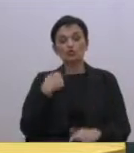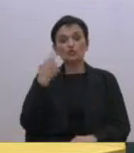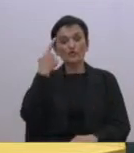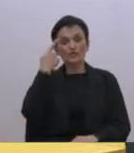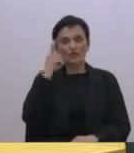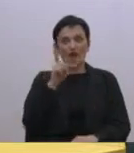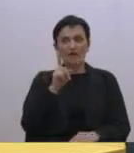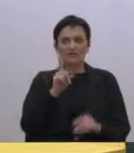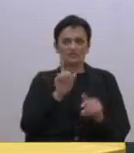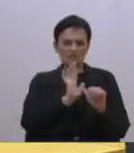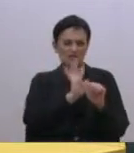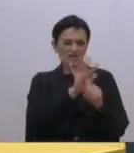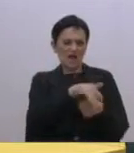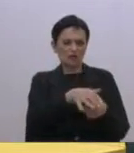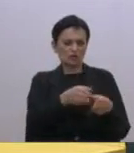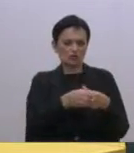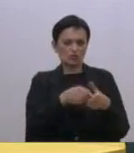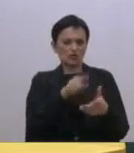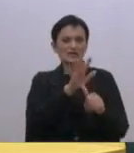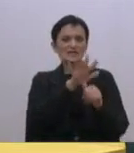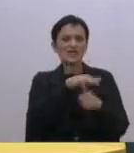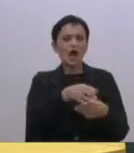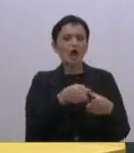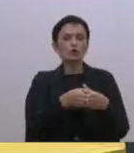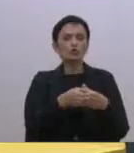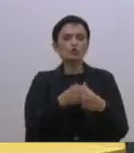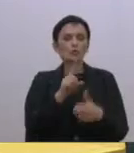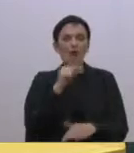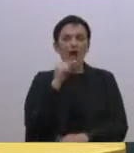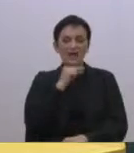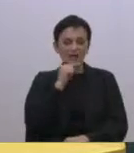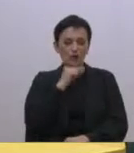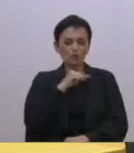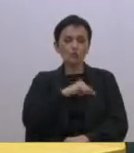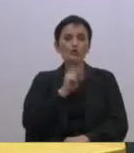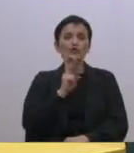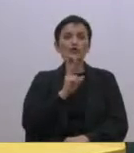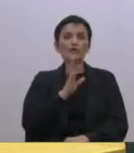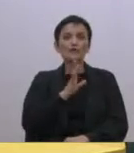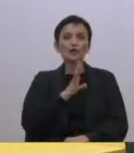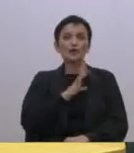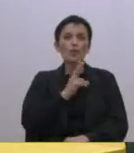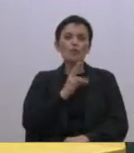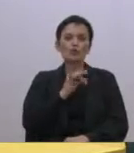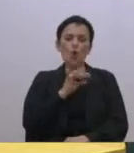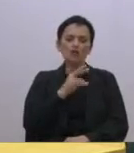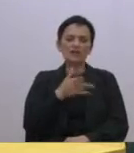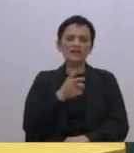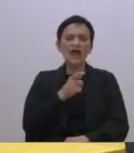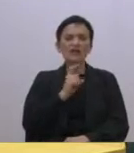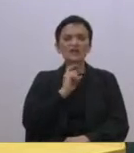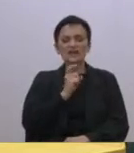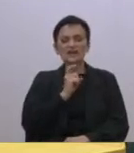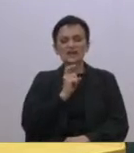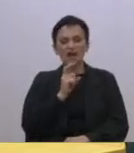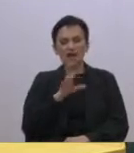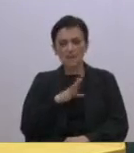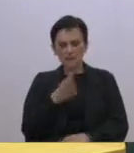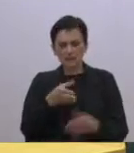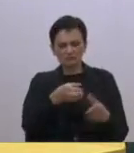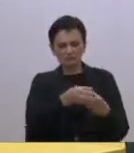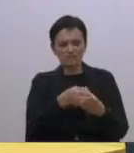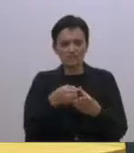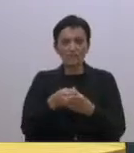დაჩაგრულ ჯგუფებს და ეს დაჩაგრული ჯგუფები სუ ეკონომიკური ხასიათის იყო, ხო, ვინ იყვნენ? პროლეტარები იყვნენ, გლეხები იყვნენ, ვიღაცები იყვნენ,